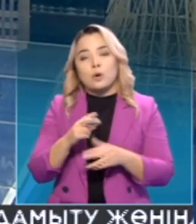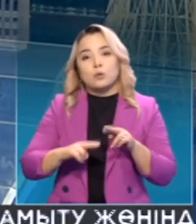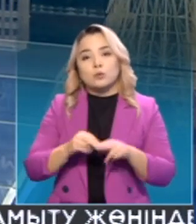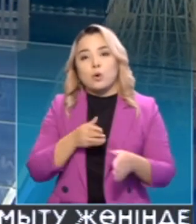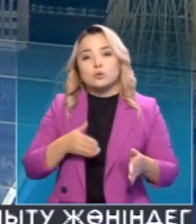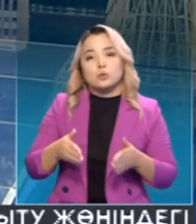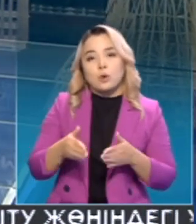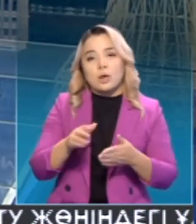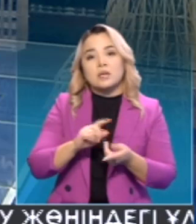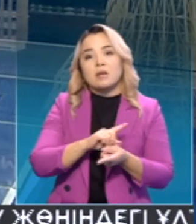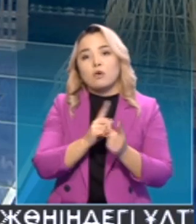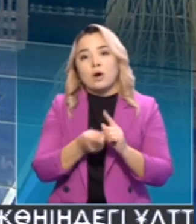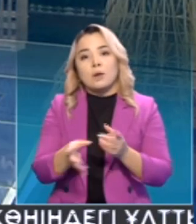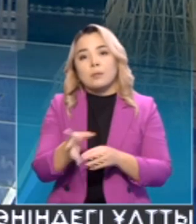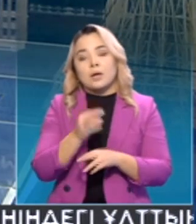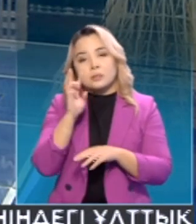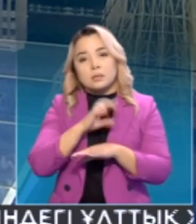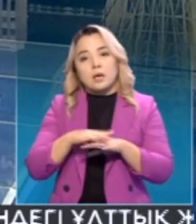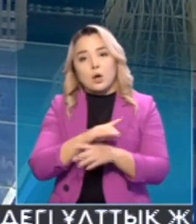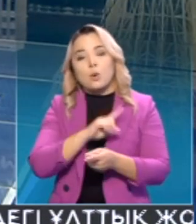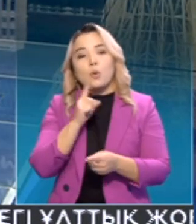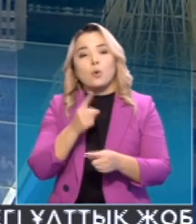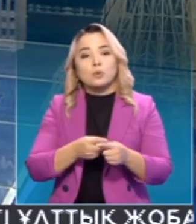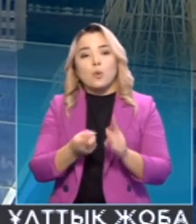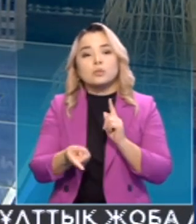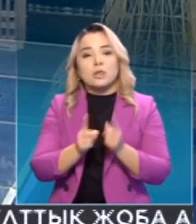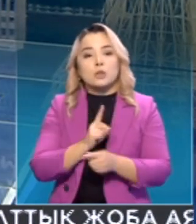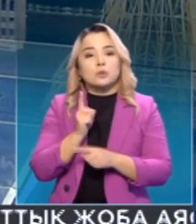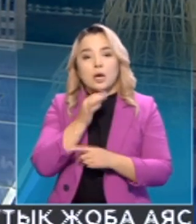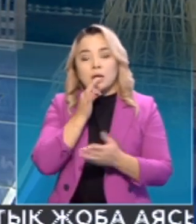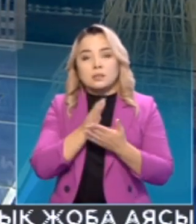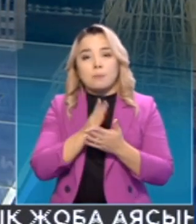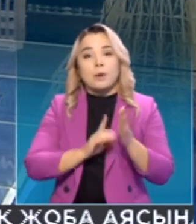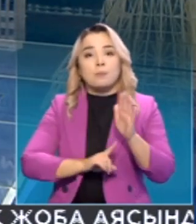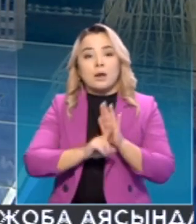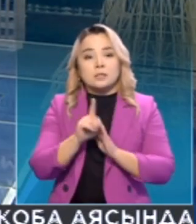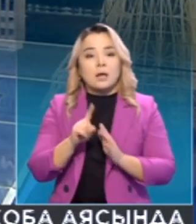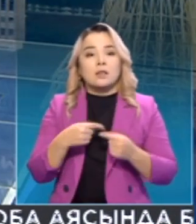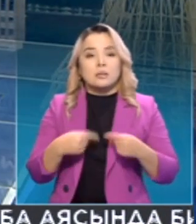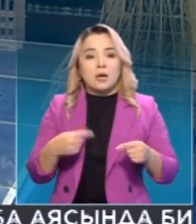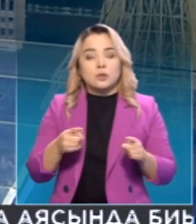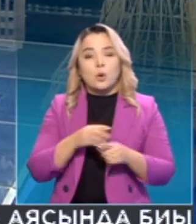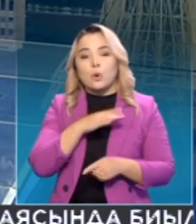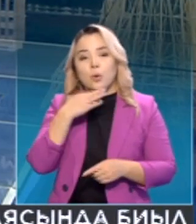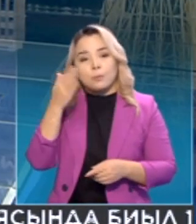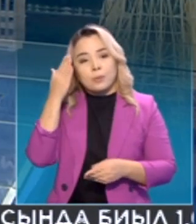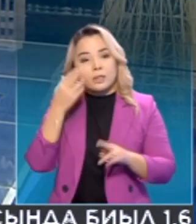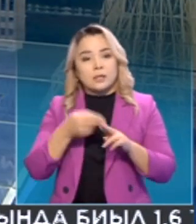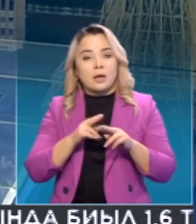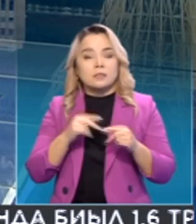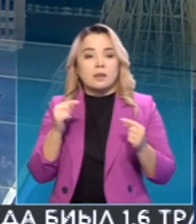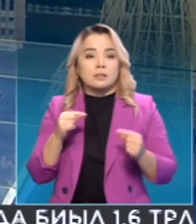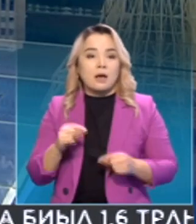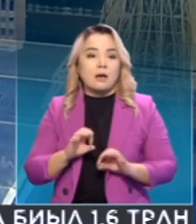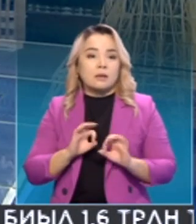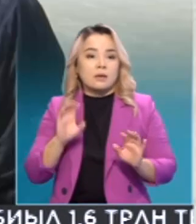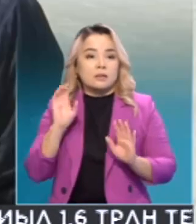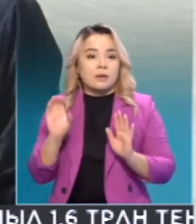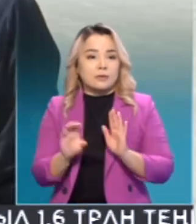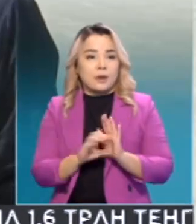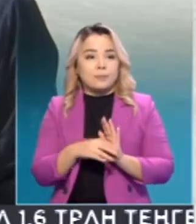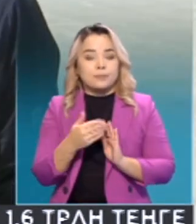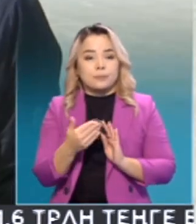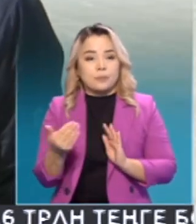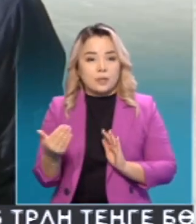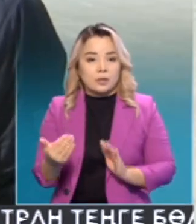басшысының реформаларынан ел оң өзгерістер күтеді. Келелі бастамаларға қатысты көпшіліктің пікірі осыған саяды. Енді мен